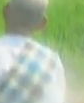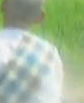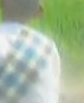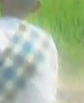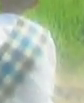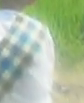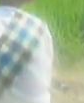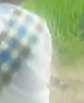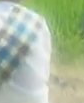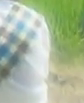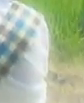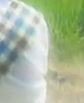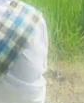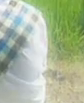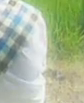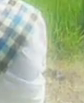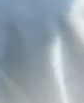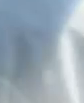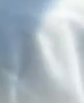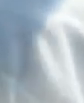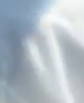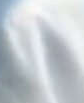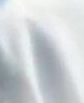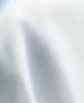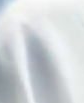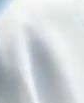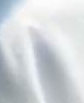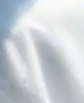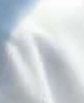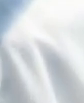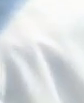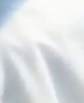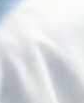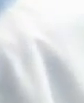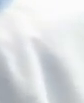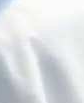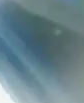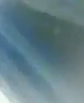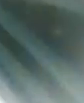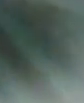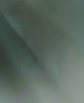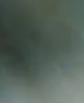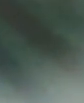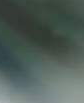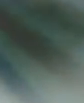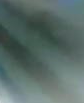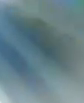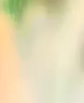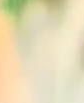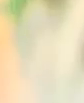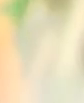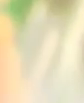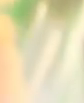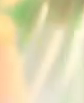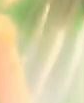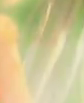ทุกวันนี้แม้คุณค่าของวัฒนธรรมข้าวที่ถ่ายทอดมาจากบรรพชนได้ถูกบดบังด้วยวิธีการปลูกข้